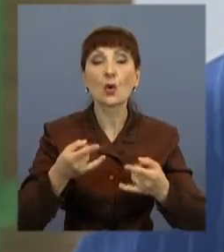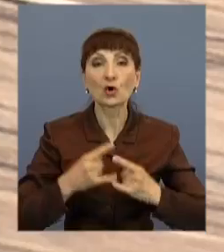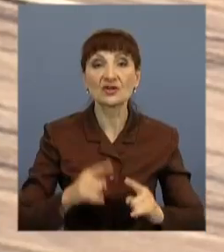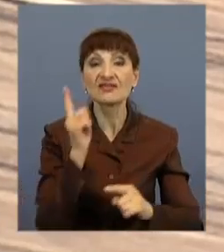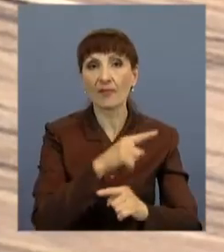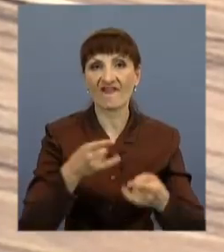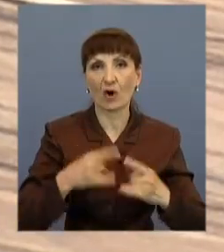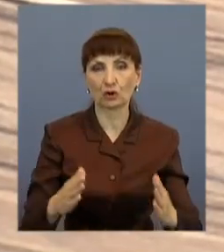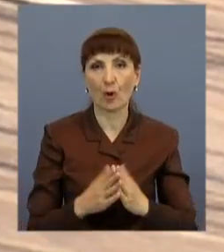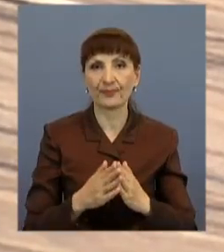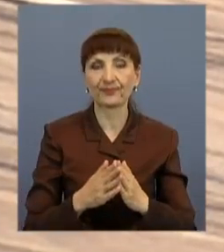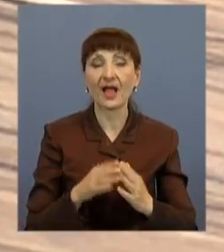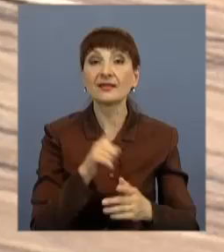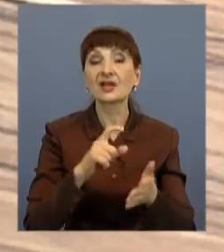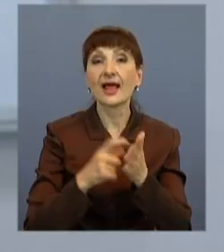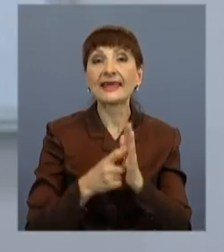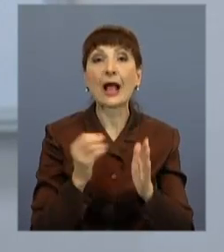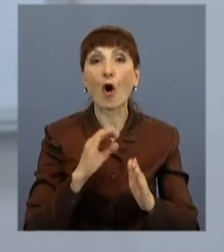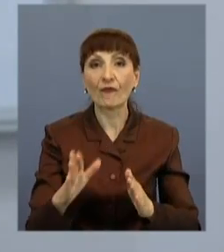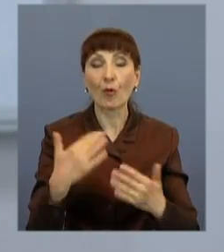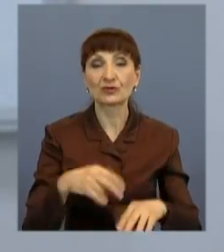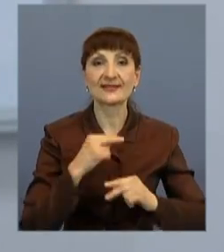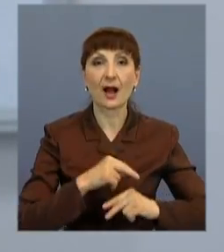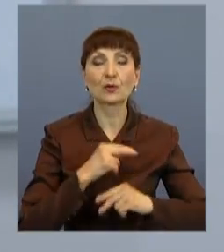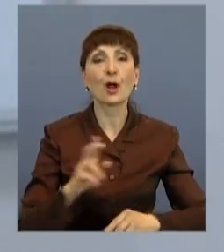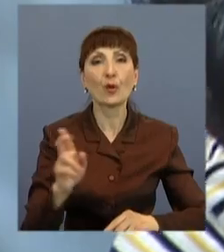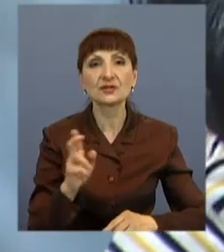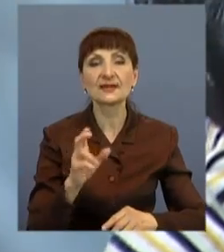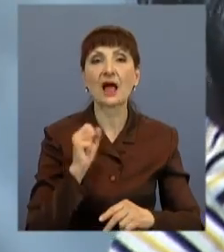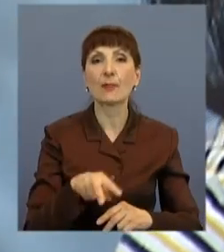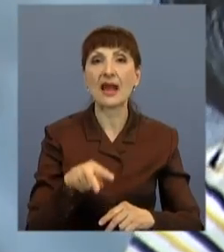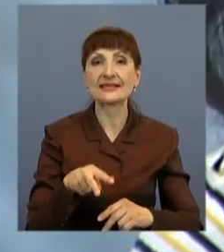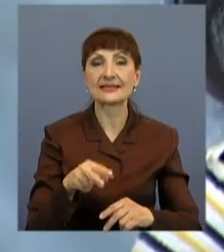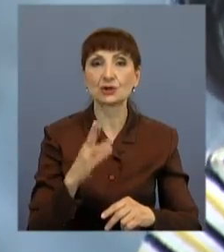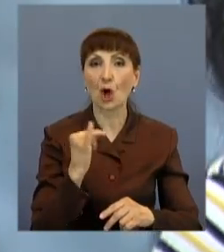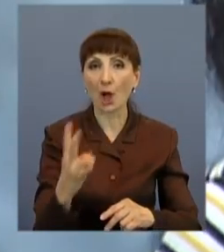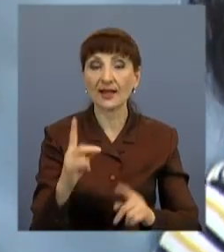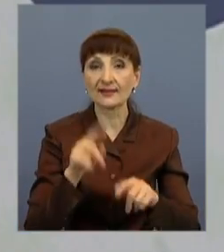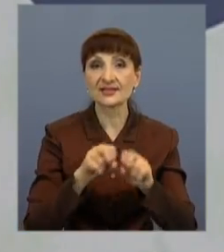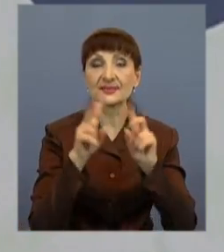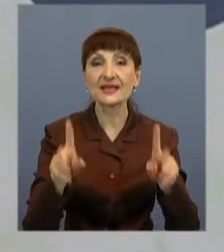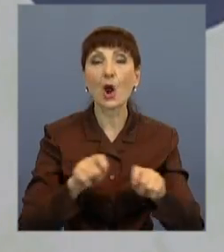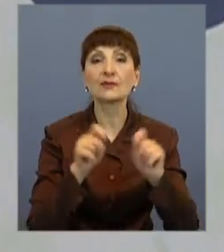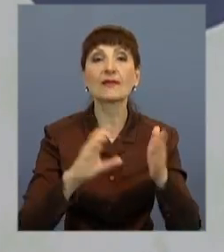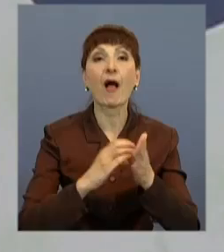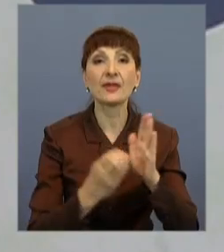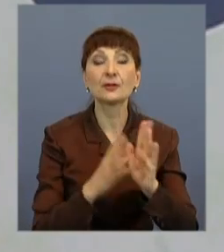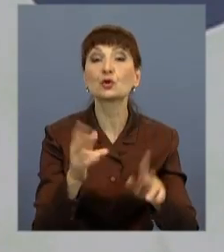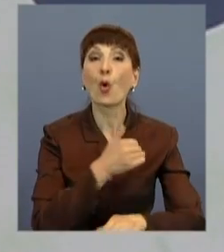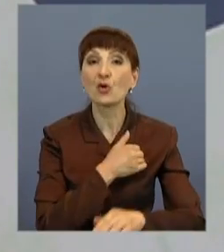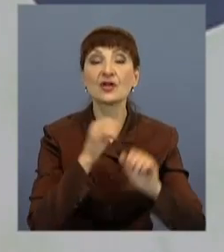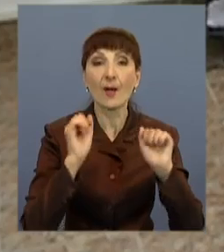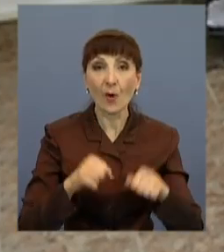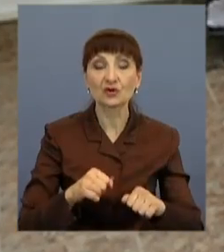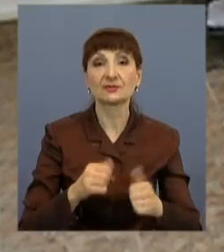роддоме. ЕГОВ-классы уже заработали в Бастандыкском и Алмалинском ЦОНах. Здесь же открыт специальный кабинет, в котором любой желающий